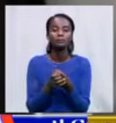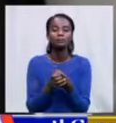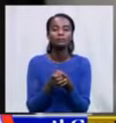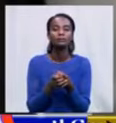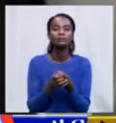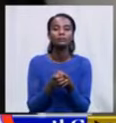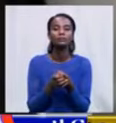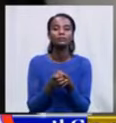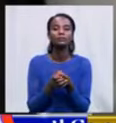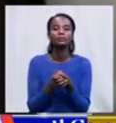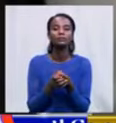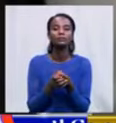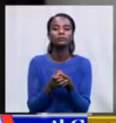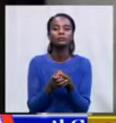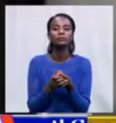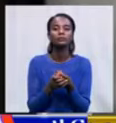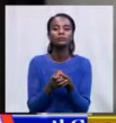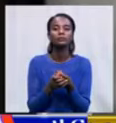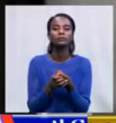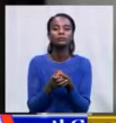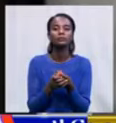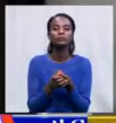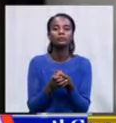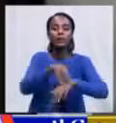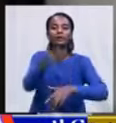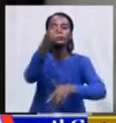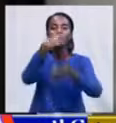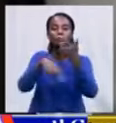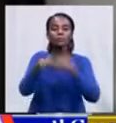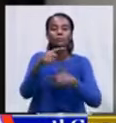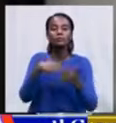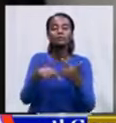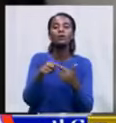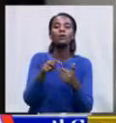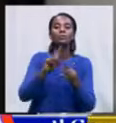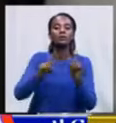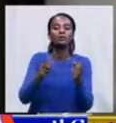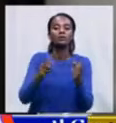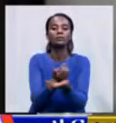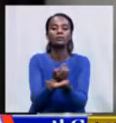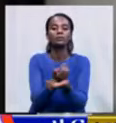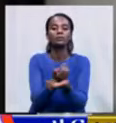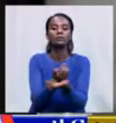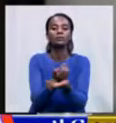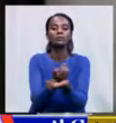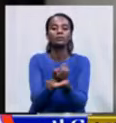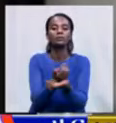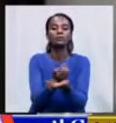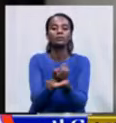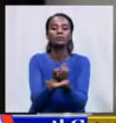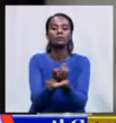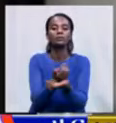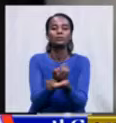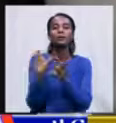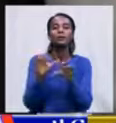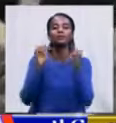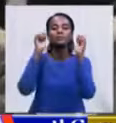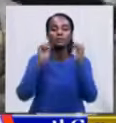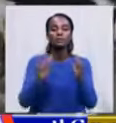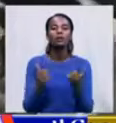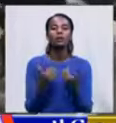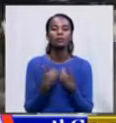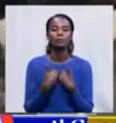ወደ አንድ ማዕከላትን በሚመጡበት ጊዜ በተለይ ምርቶቻቸውን ሲያወጡ ጥንቃቄ ማድረግ መቻል